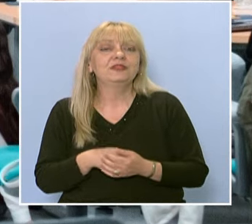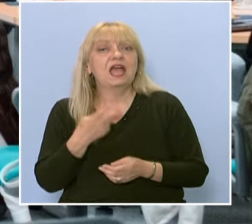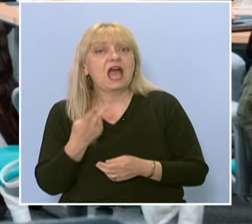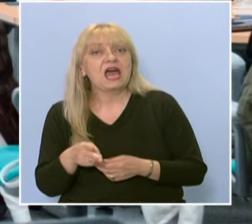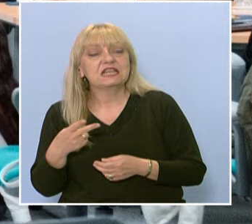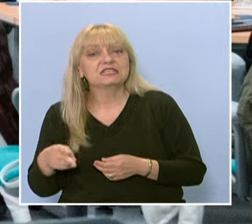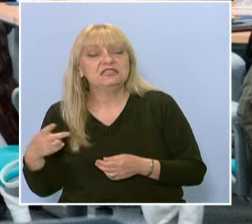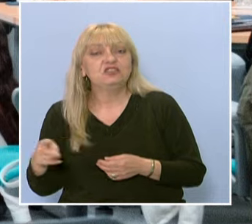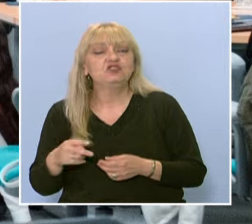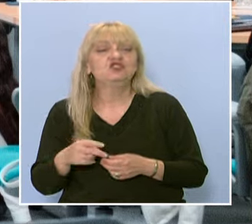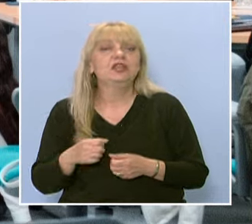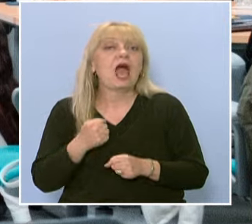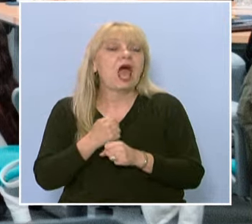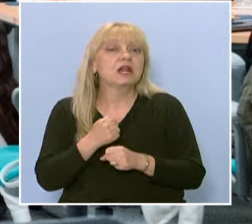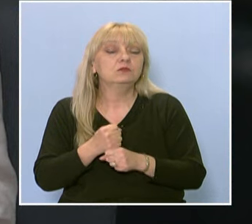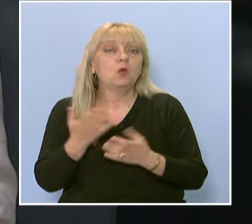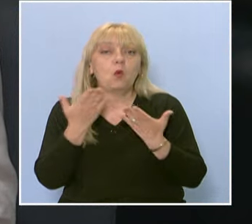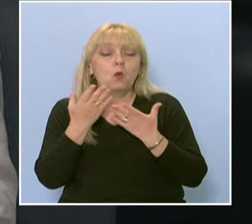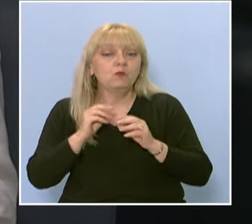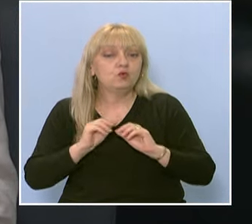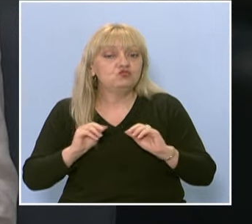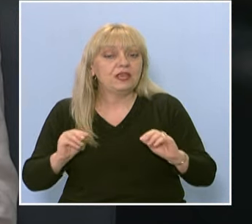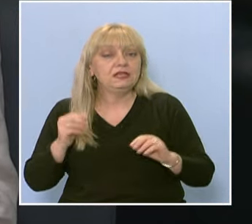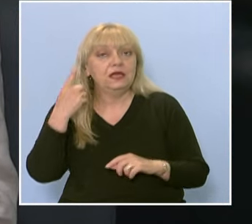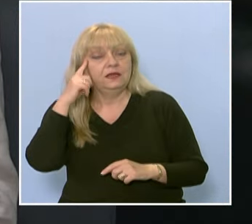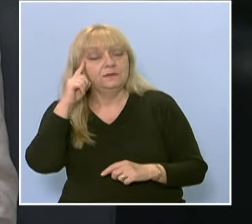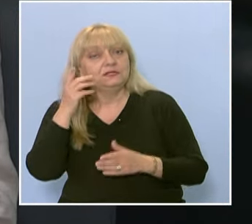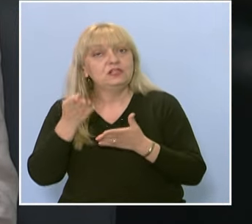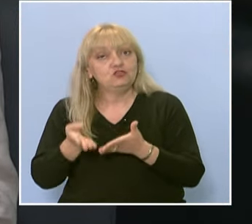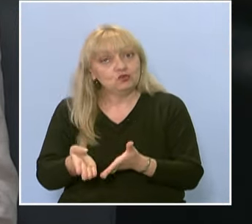различни работилници, обучения. Мисля, че това